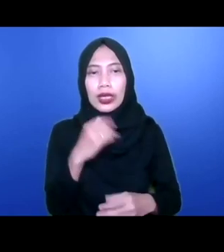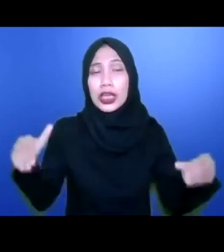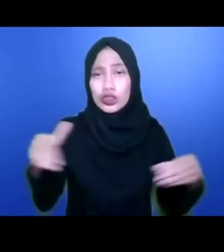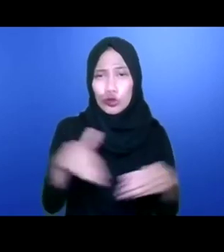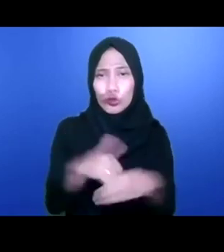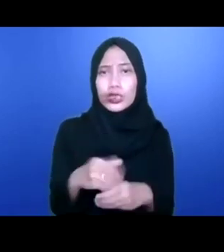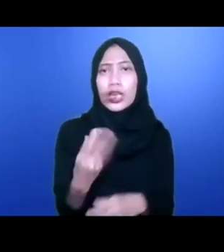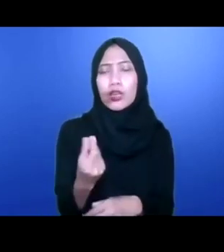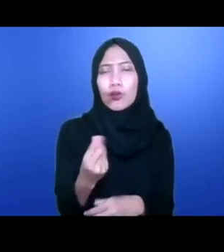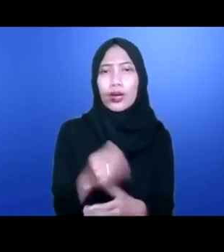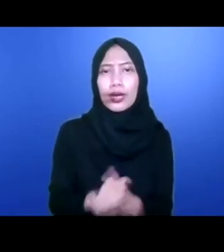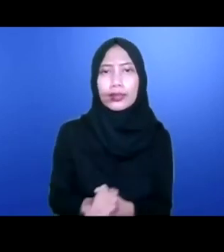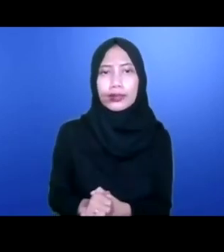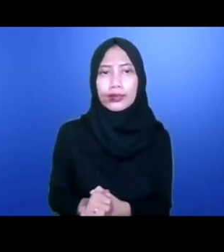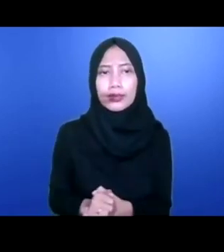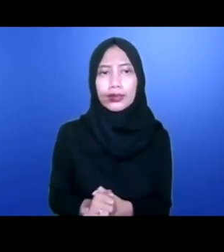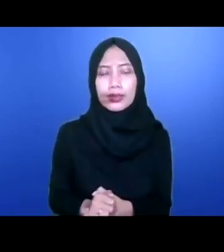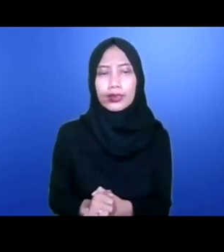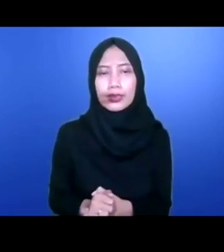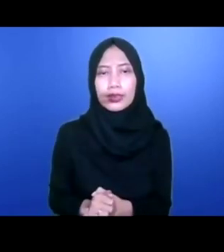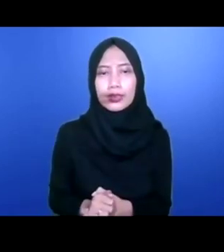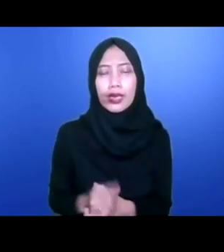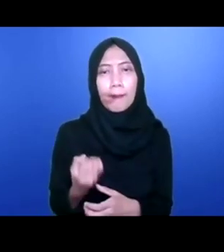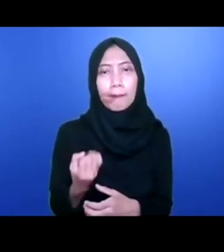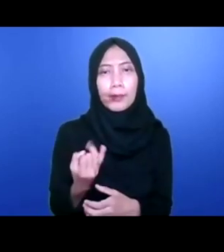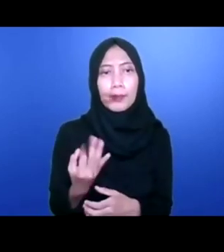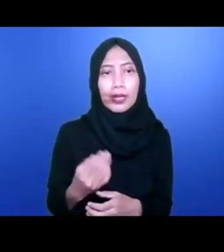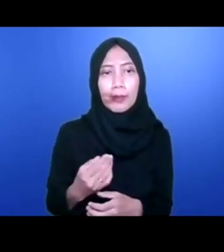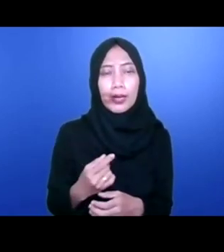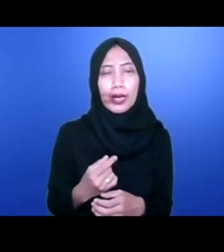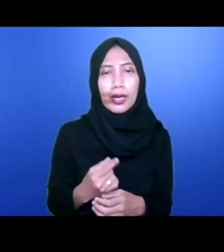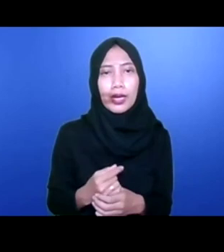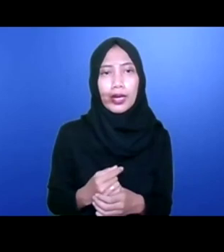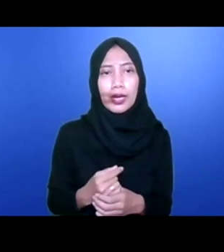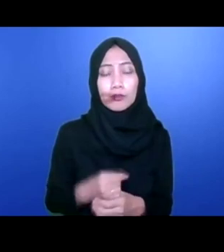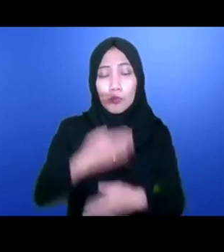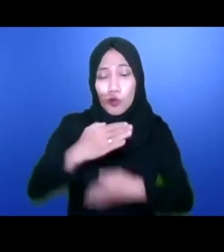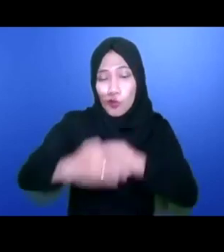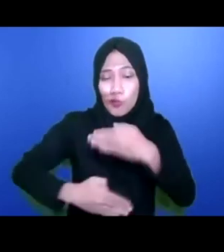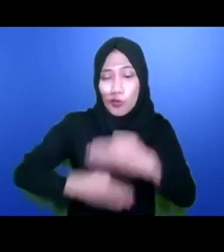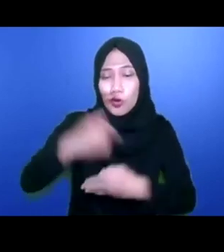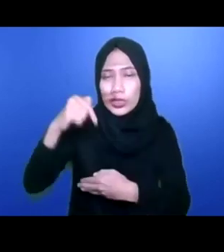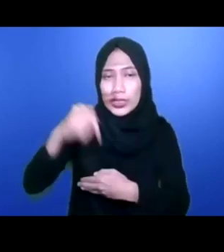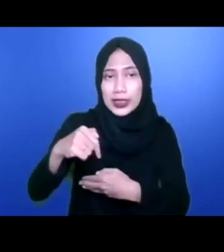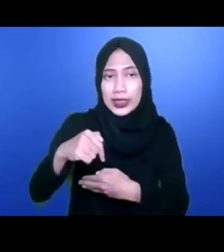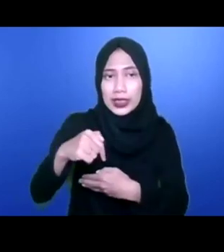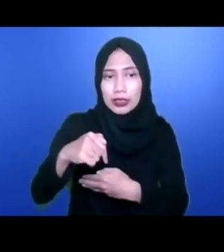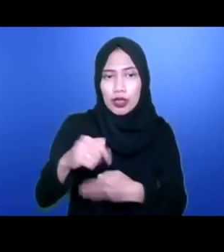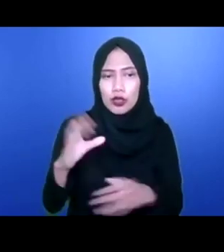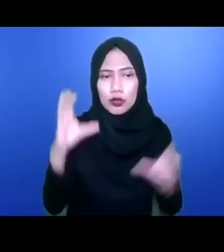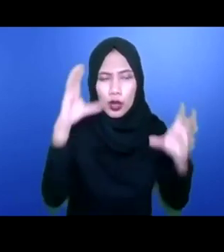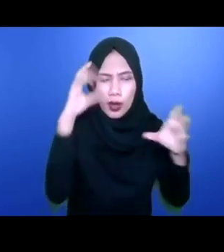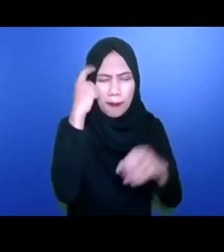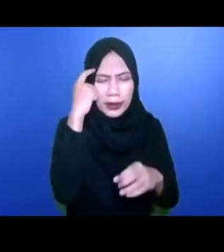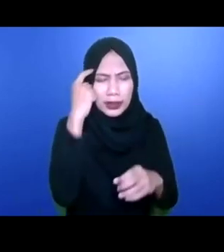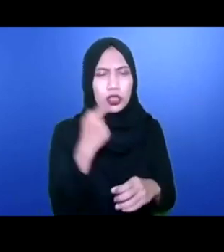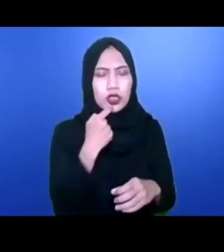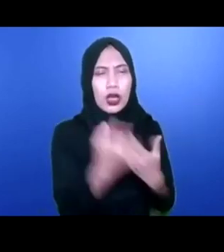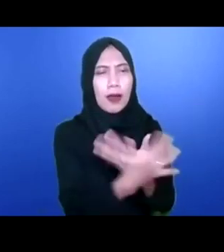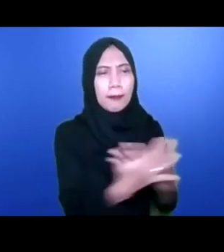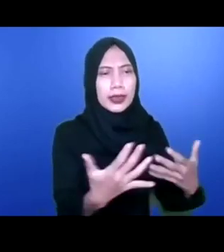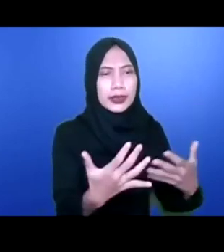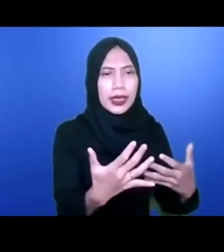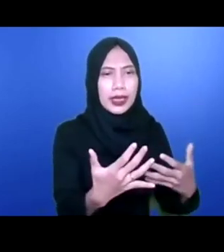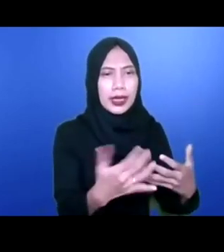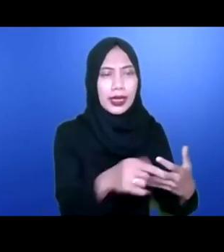saya dapat adalah bahwa proses pengembangan ini harus sangat consumer-centric, dan juga pentingnya